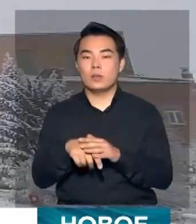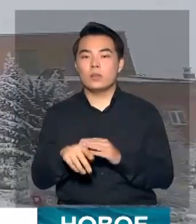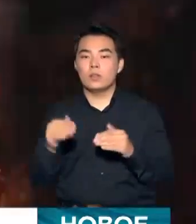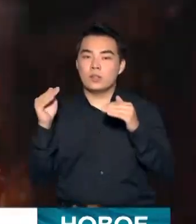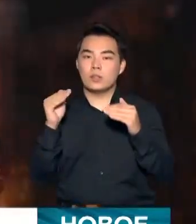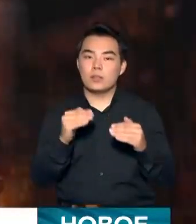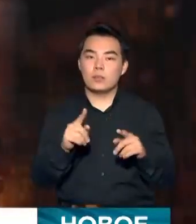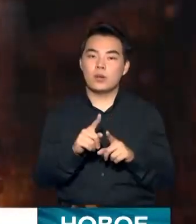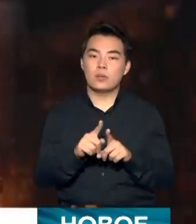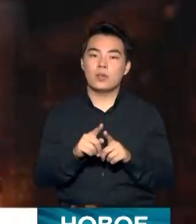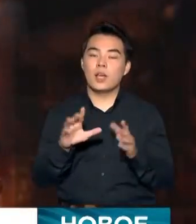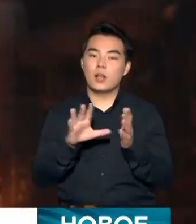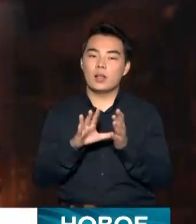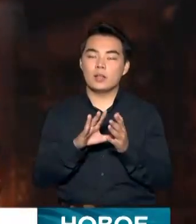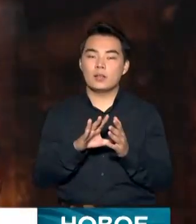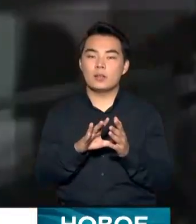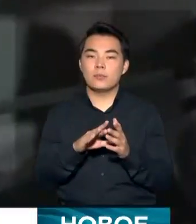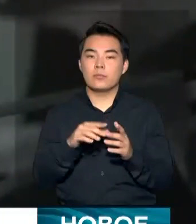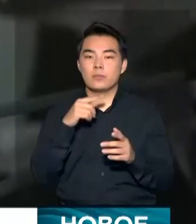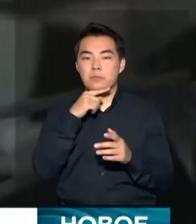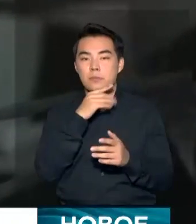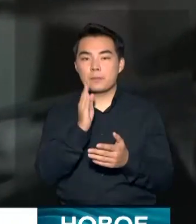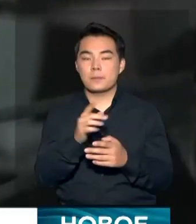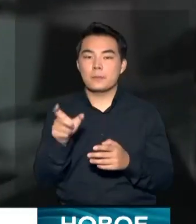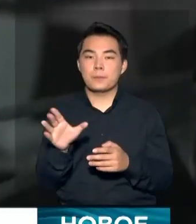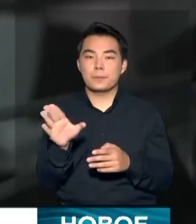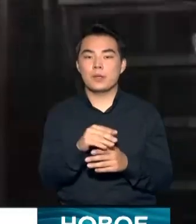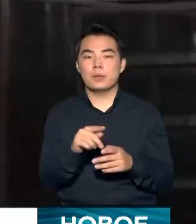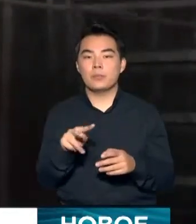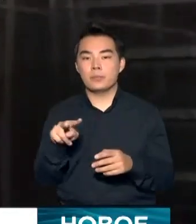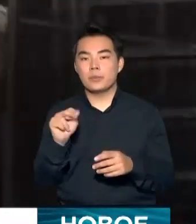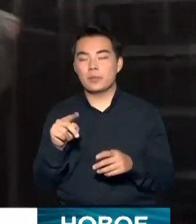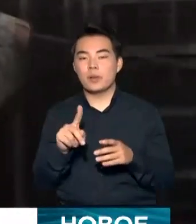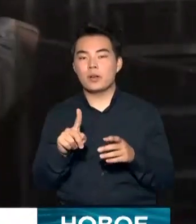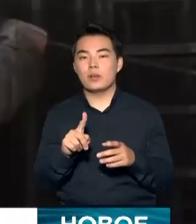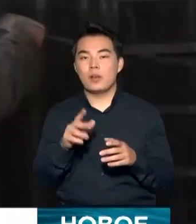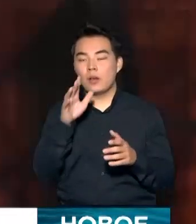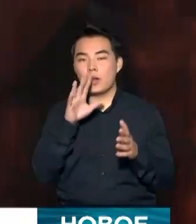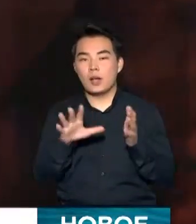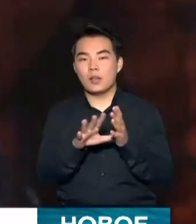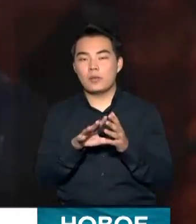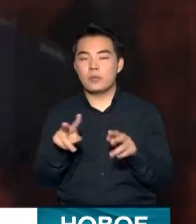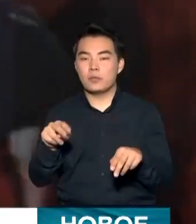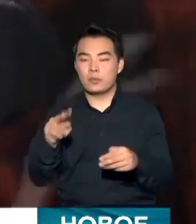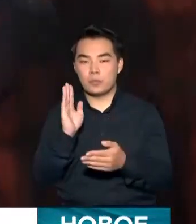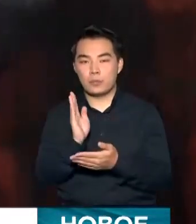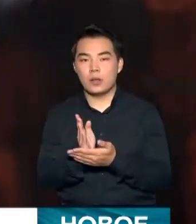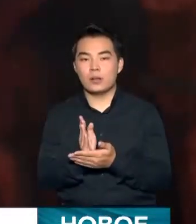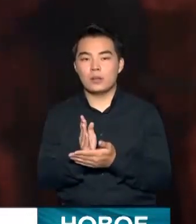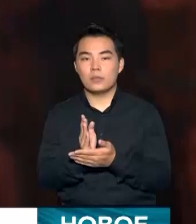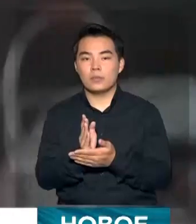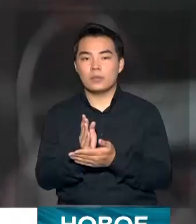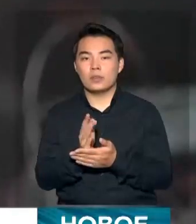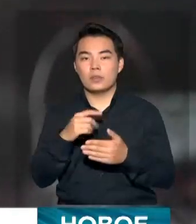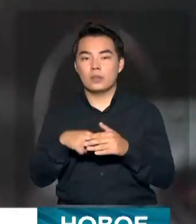городе и уровень потребления электроэнергии. Люди понемногу отключают приборы отопления, говорят специалисты. На станции пока